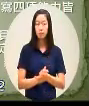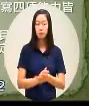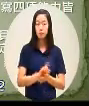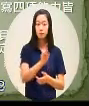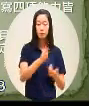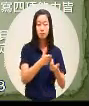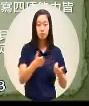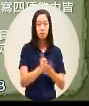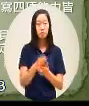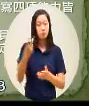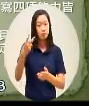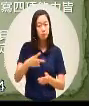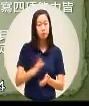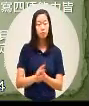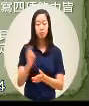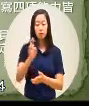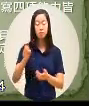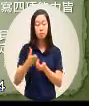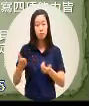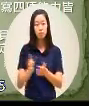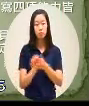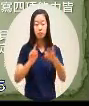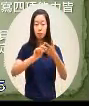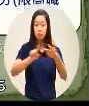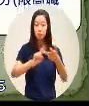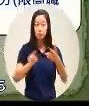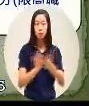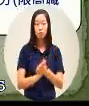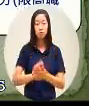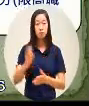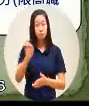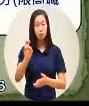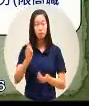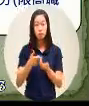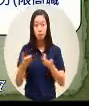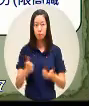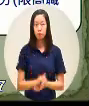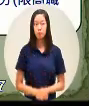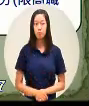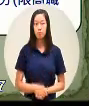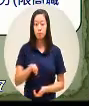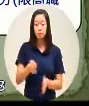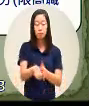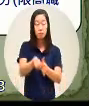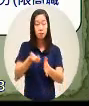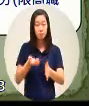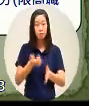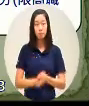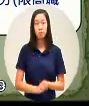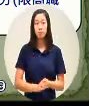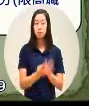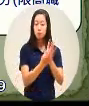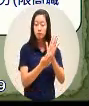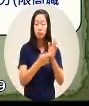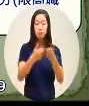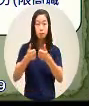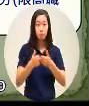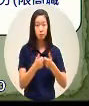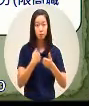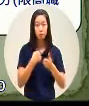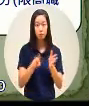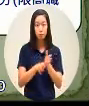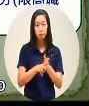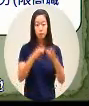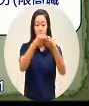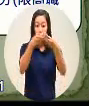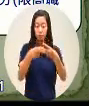试20分，技能检定丙级你就有10分。来，好，下一页。这个部分是之前我们在说明会的时候我把它列出来，